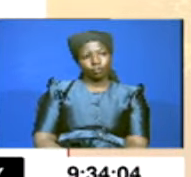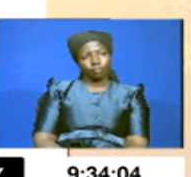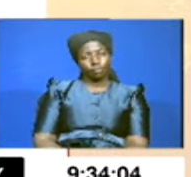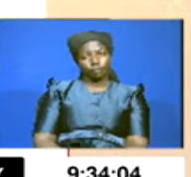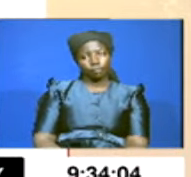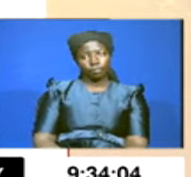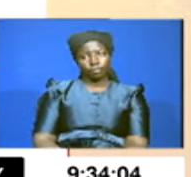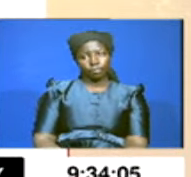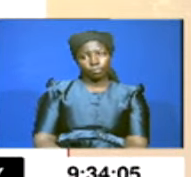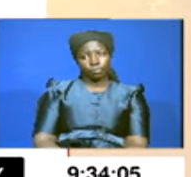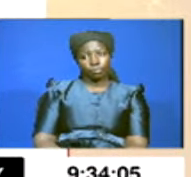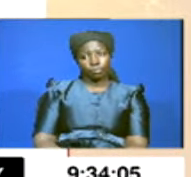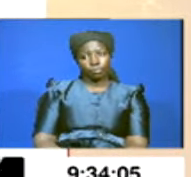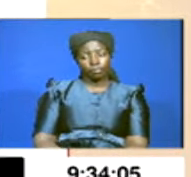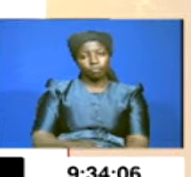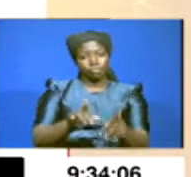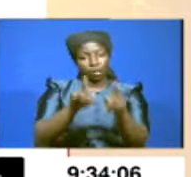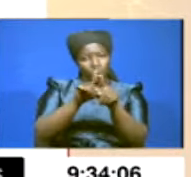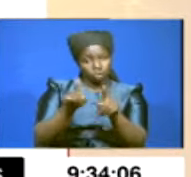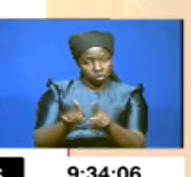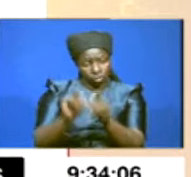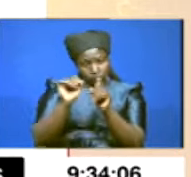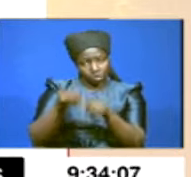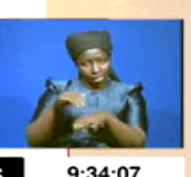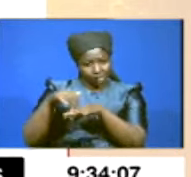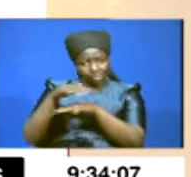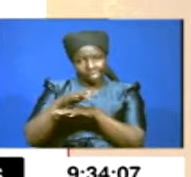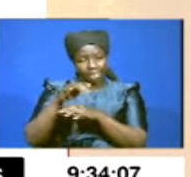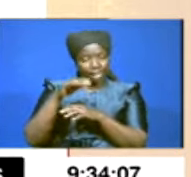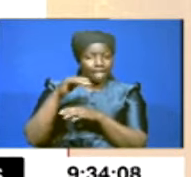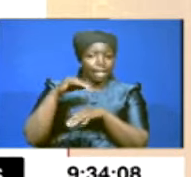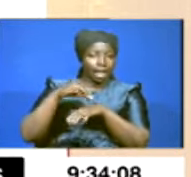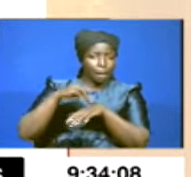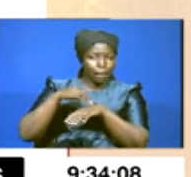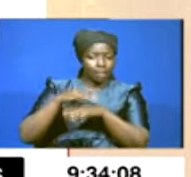12914486 32. You can also send M-Pesa through his mobile number